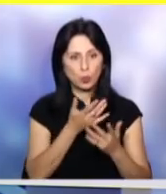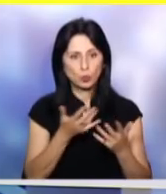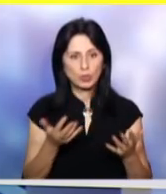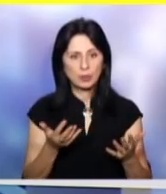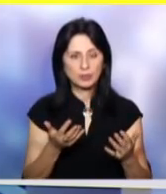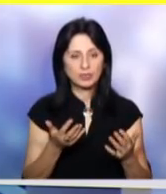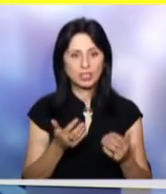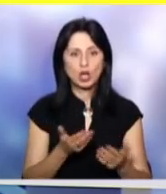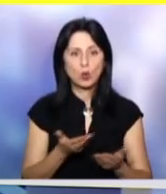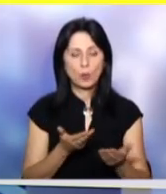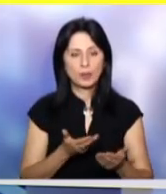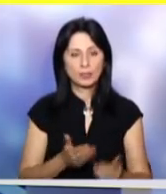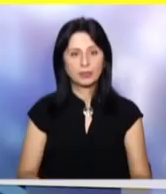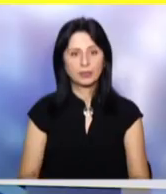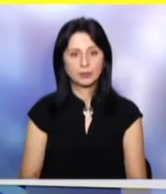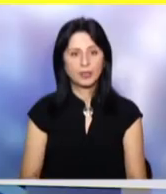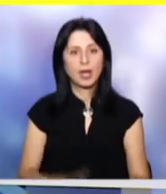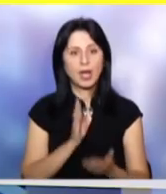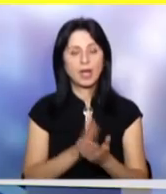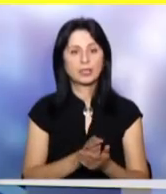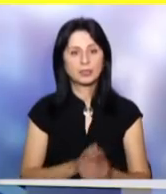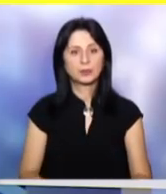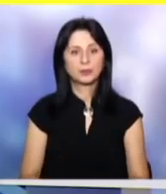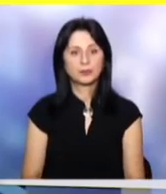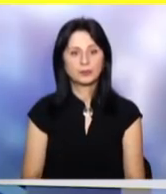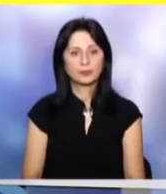პროდუქტების, რომელიც არის